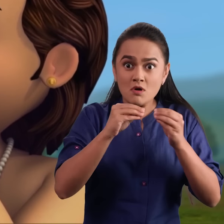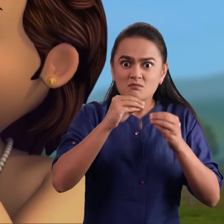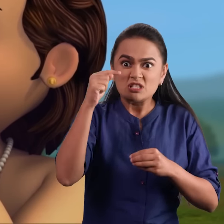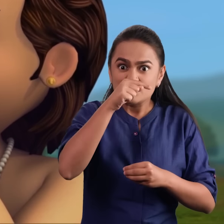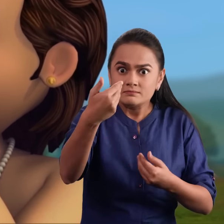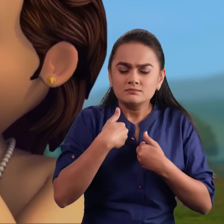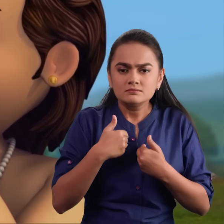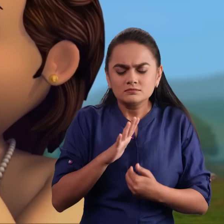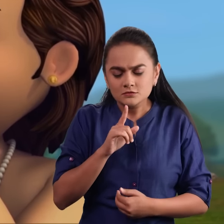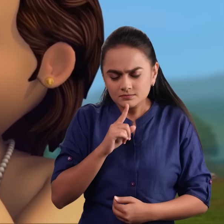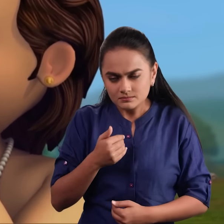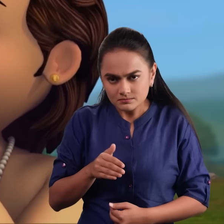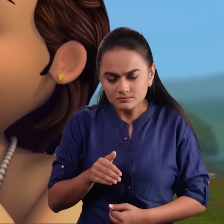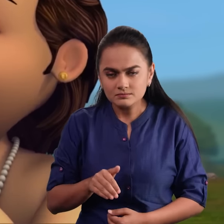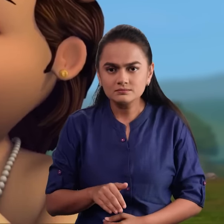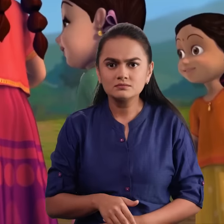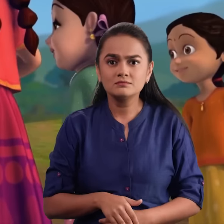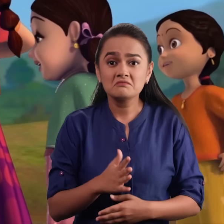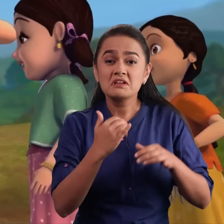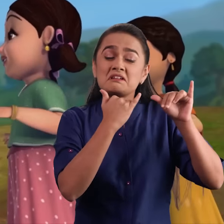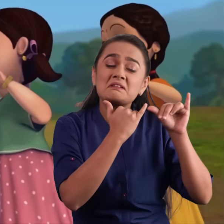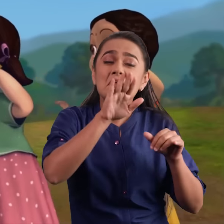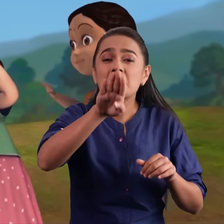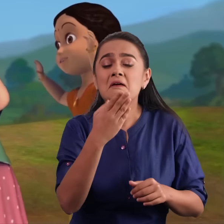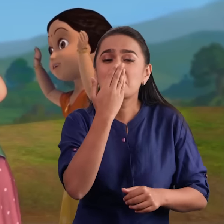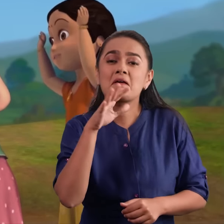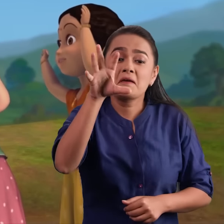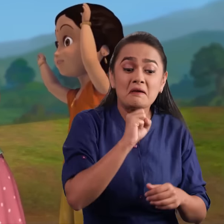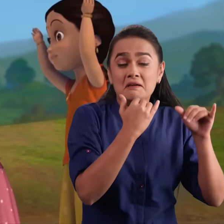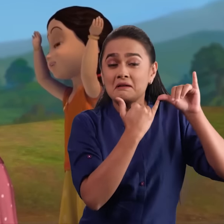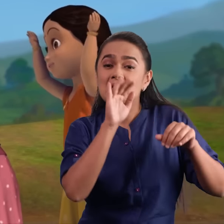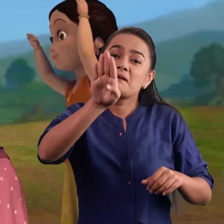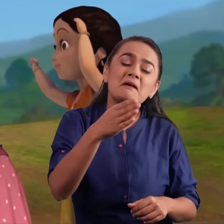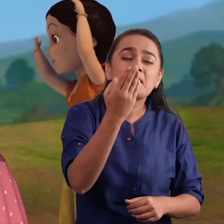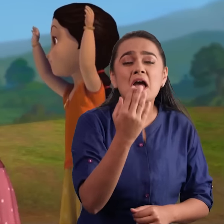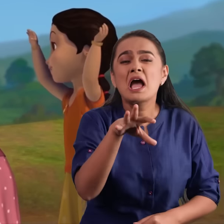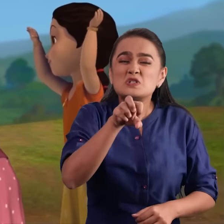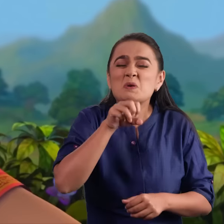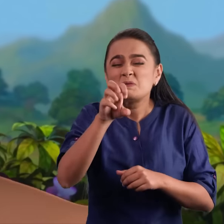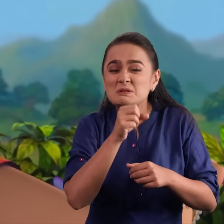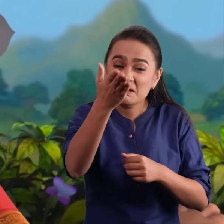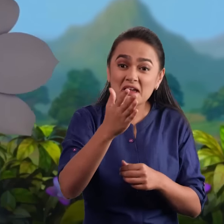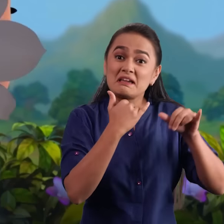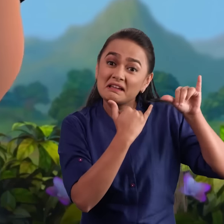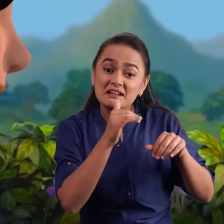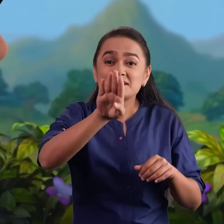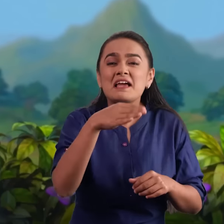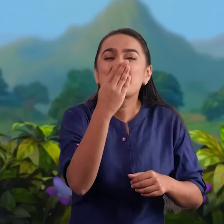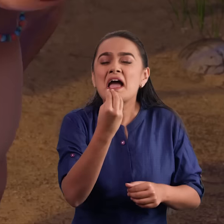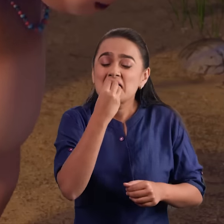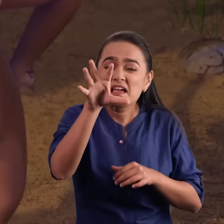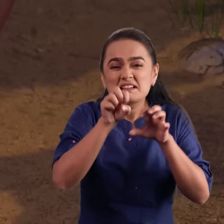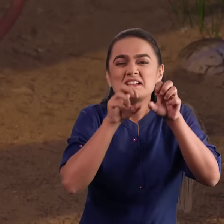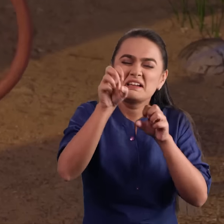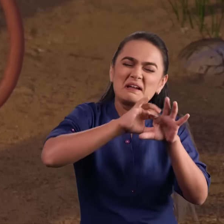अधिक अपमानित होना पड़ेगा कृष्णा। कृष्णा माखन चोर, कृष्णा माखन चोर, कृष्णा